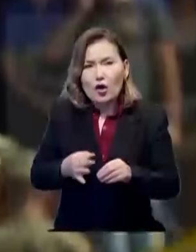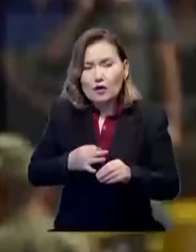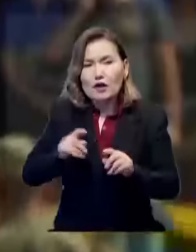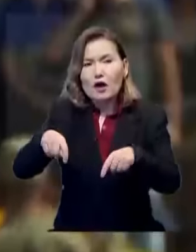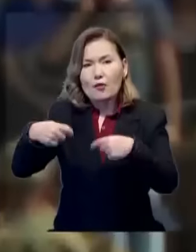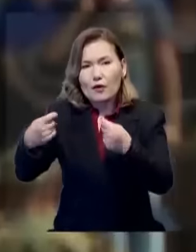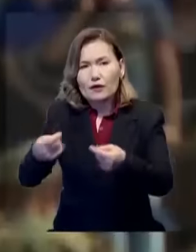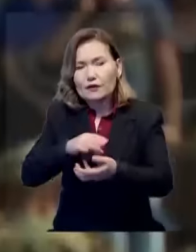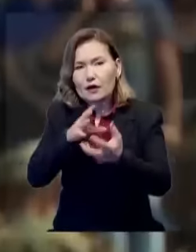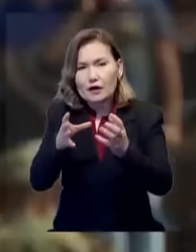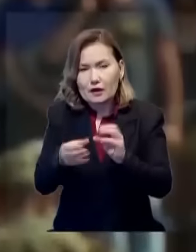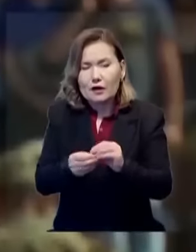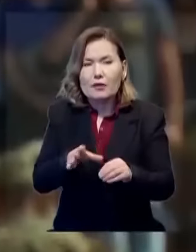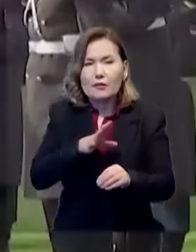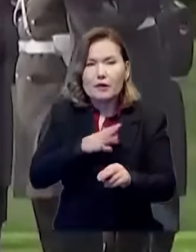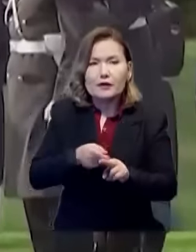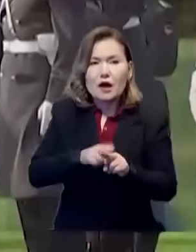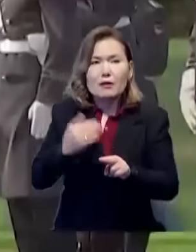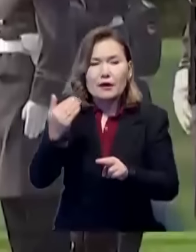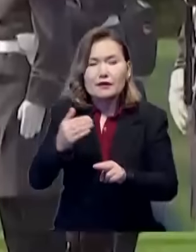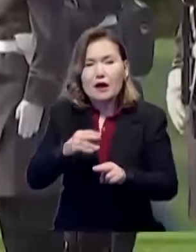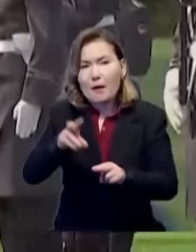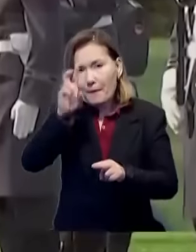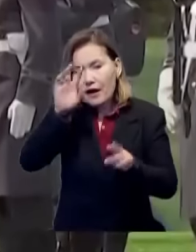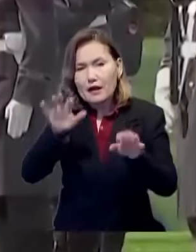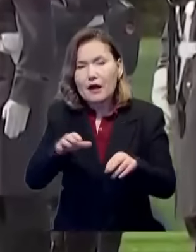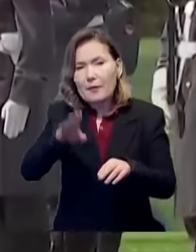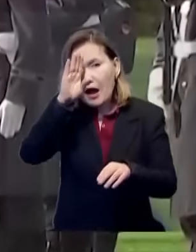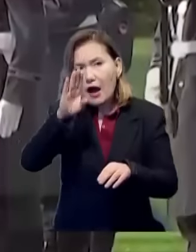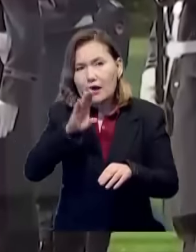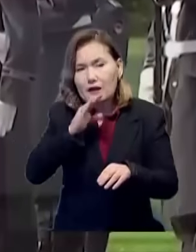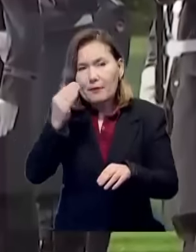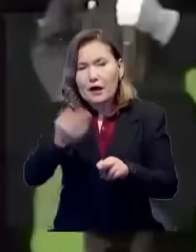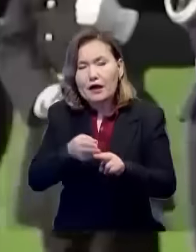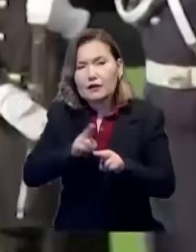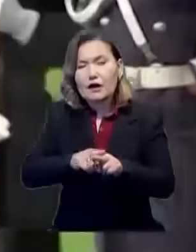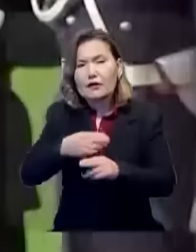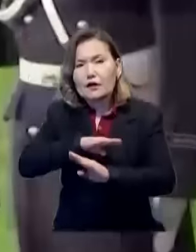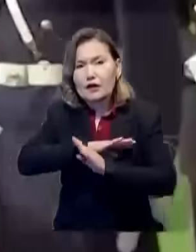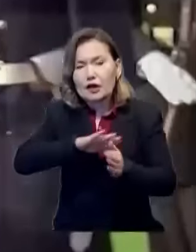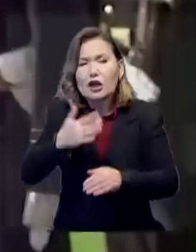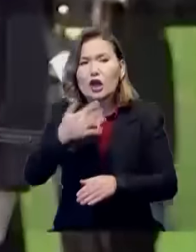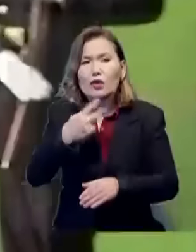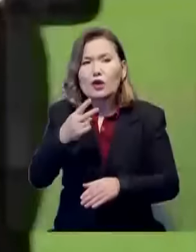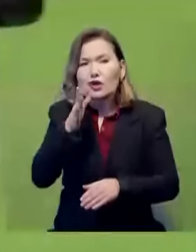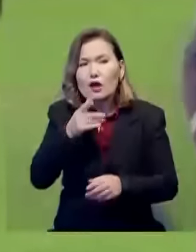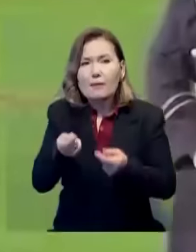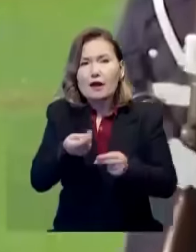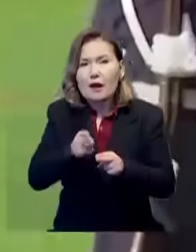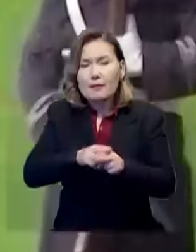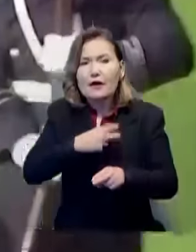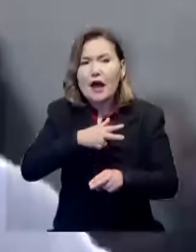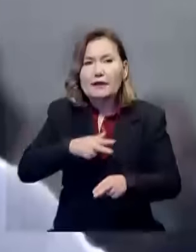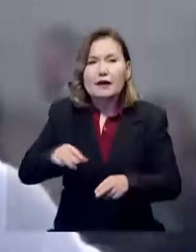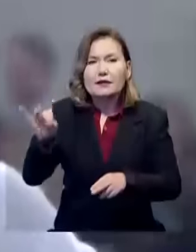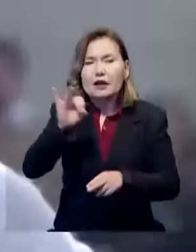Фредериктің отыруы үшін осындай шешім қабылдағанын айтады. Патшайым әкесінің қазасынан кейін 52 жыл билік етіп келеді. Сөйтіп ол Дания